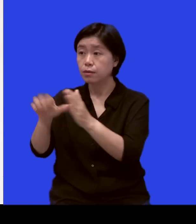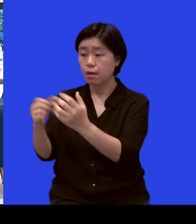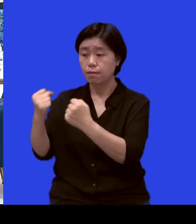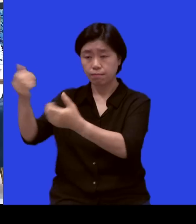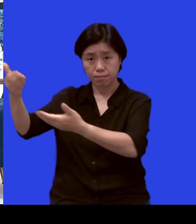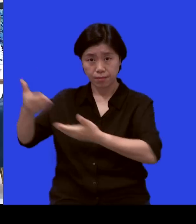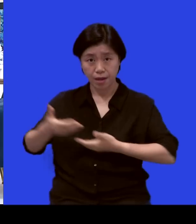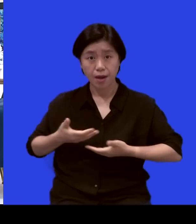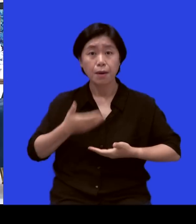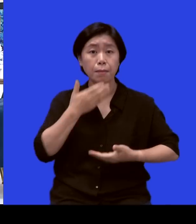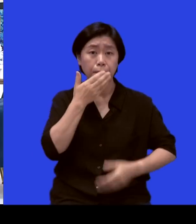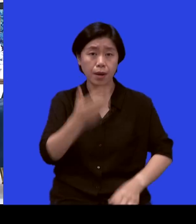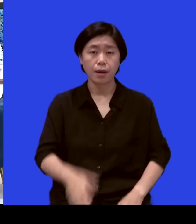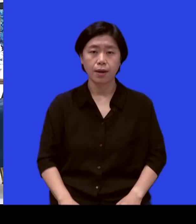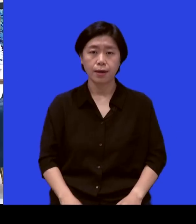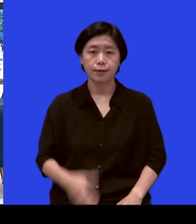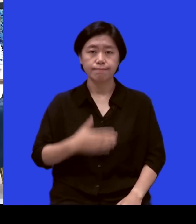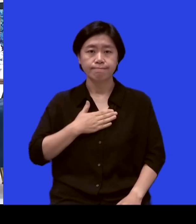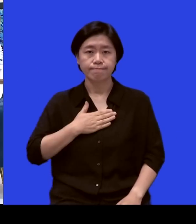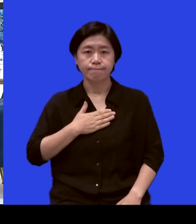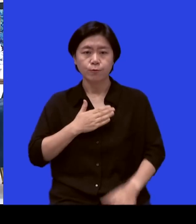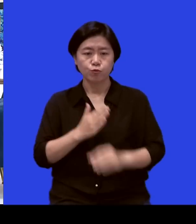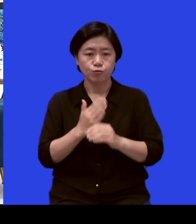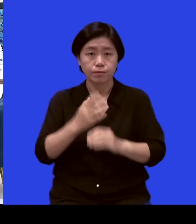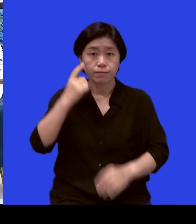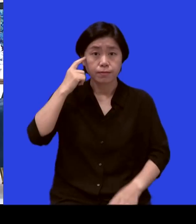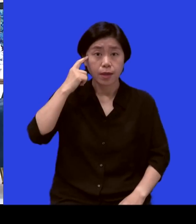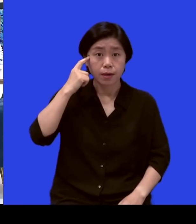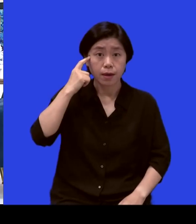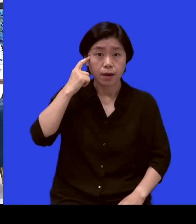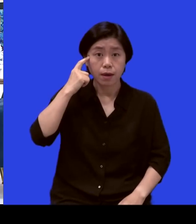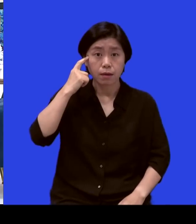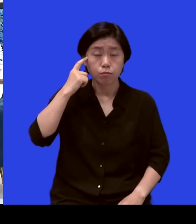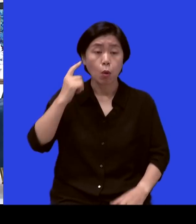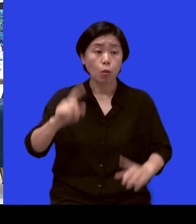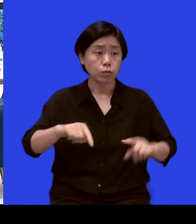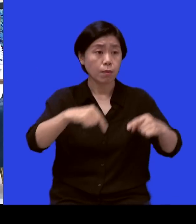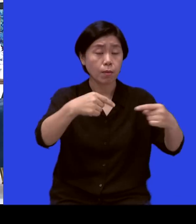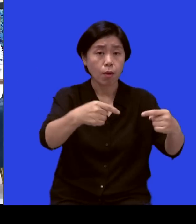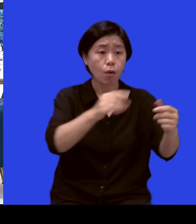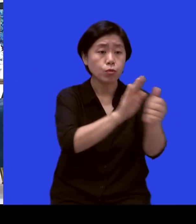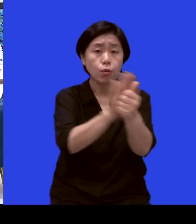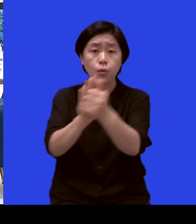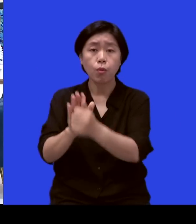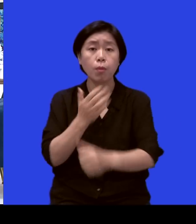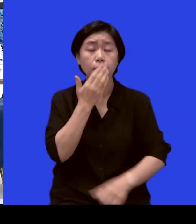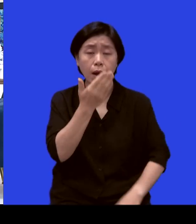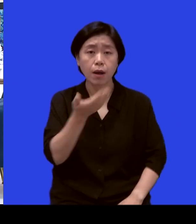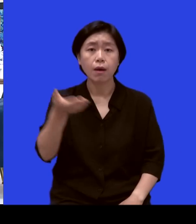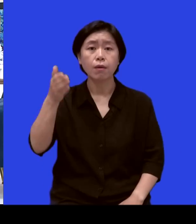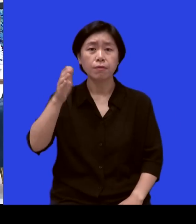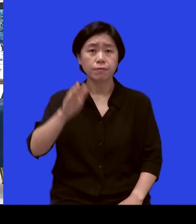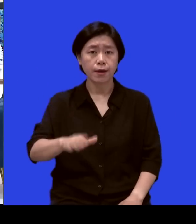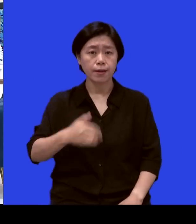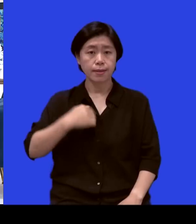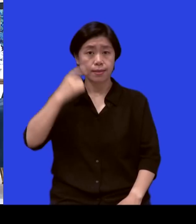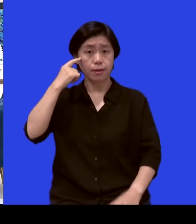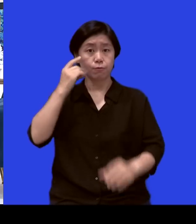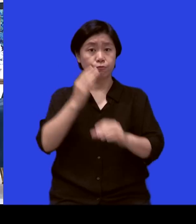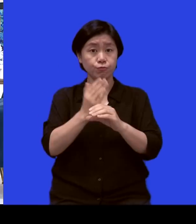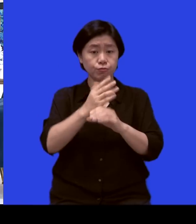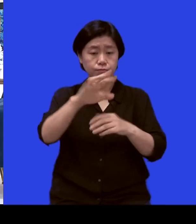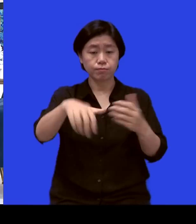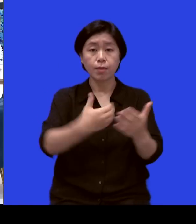다시. 의분으로도 뭔가 역사에 참여할 수 있어요. 그러나 의분으로는